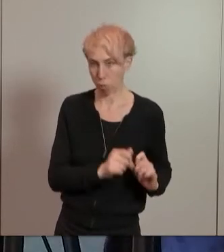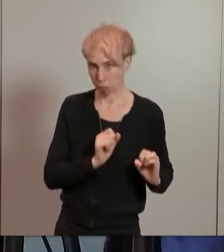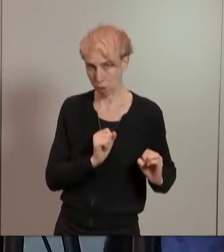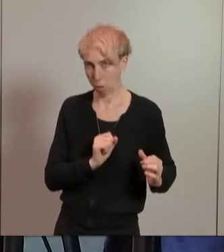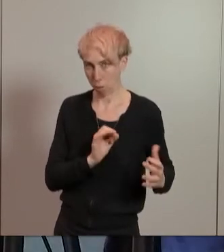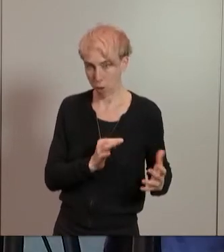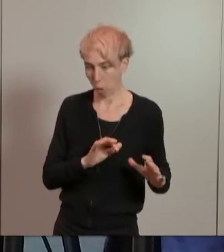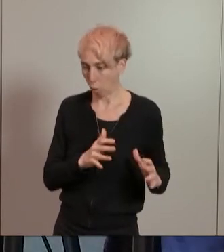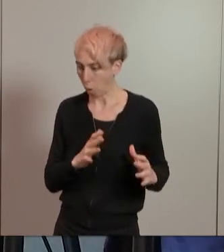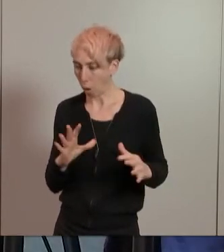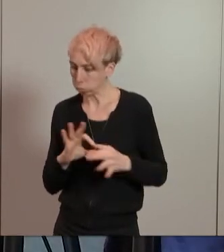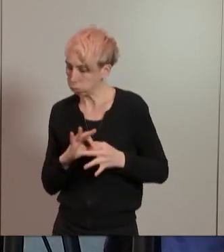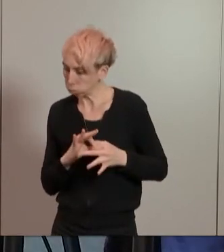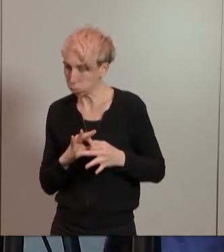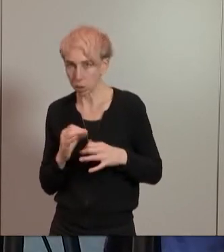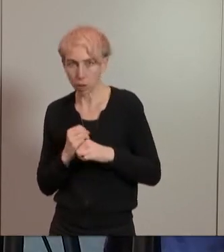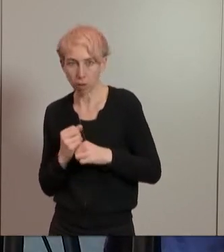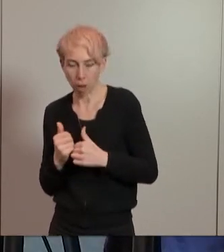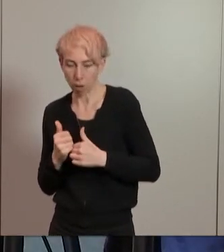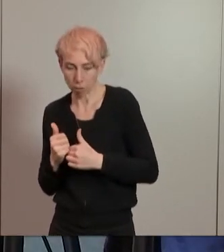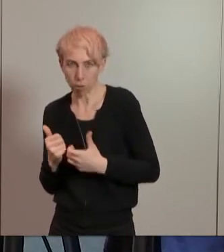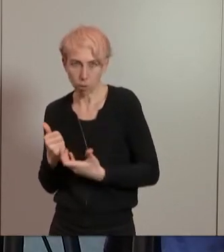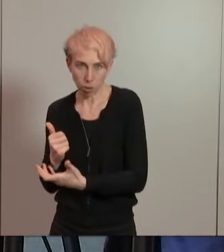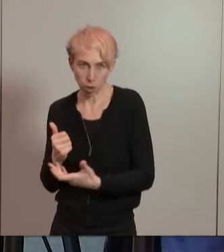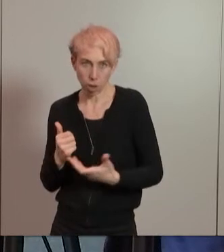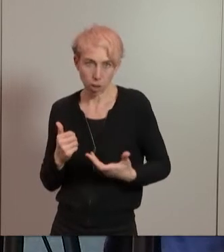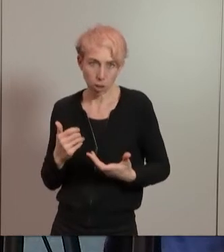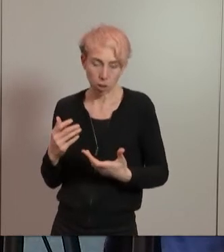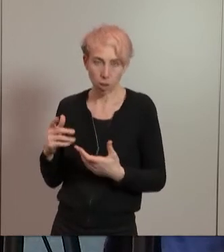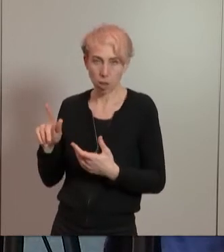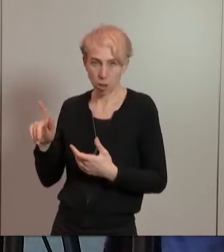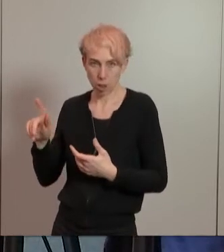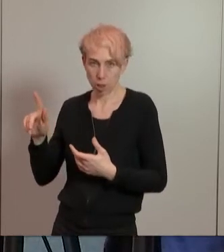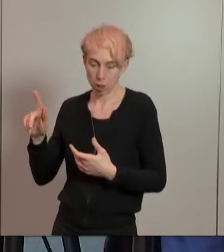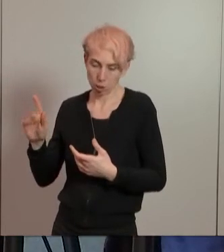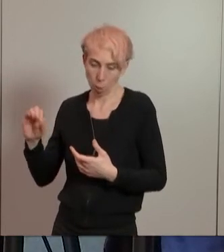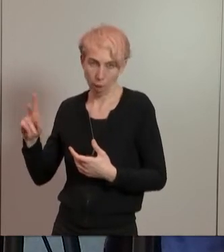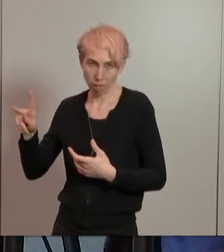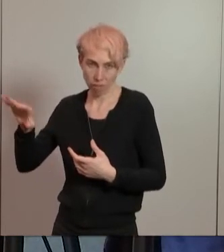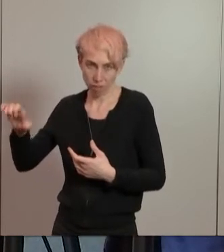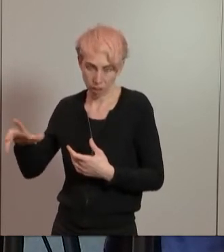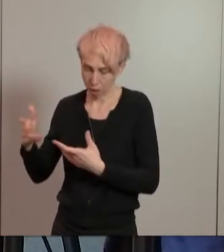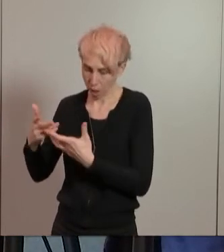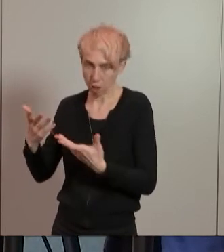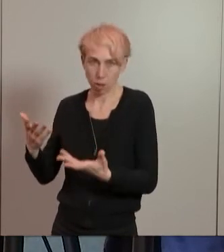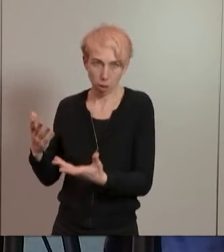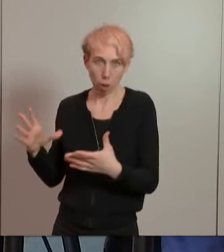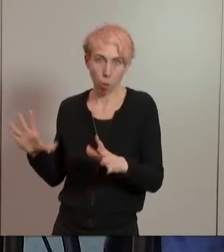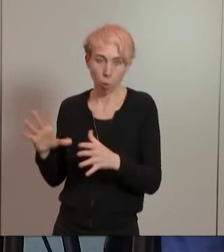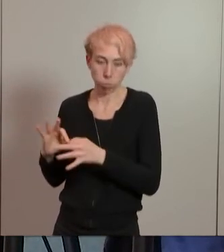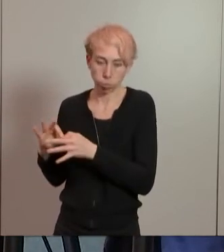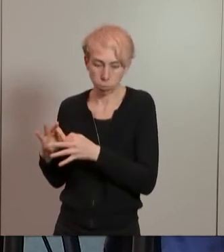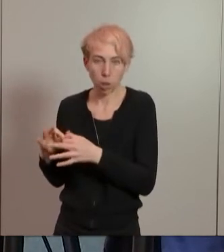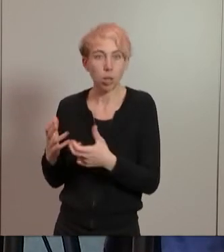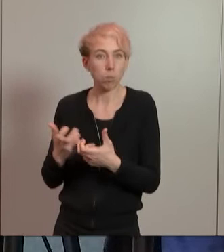modalités de coopération et de développement du groupement de coopération sociale et médico-sociale COPAVI. Et plus particulièrement, le